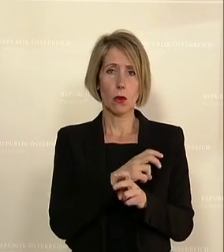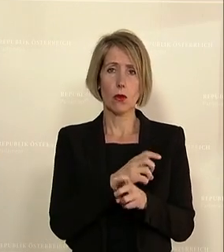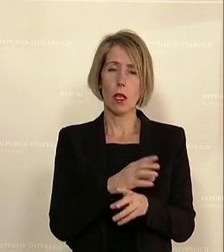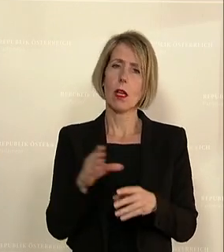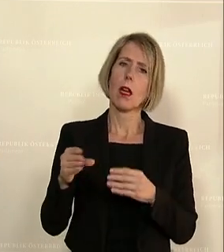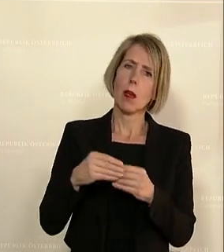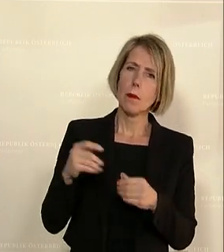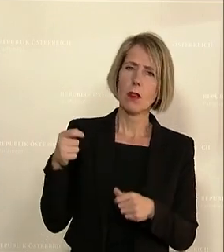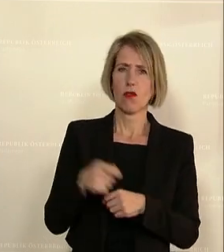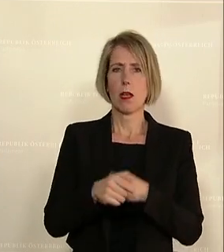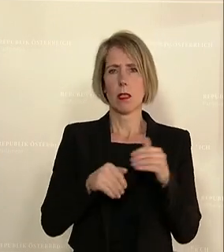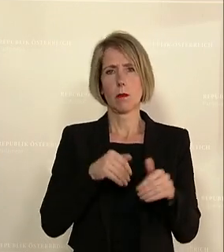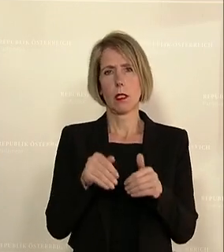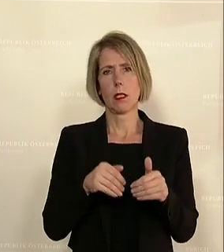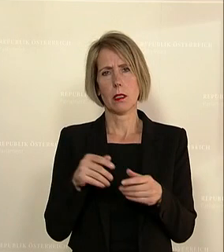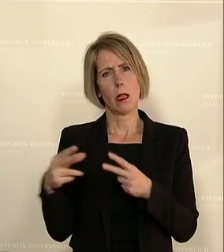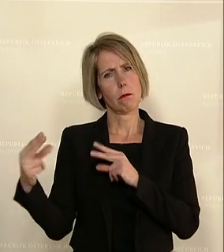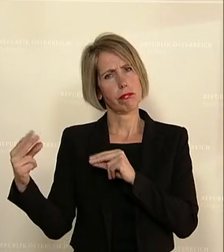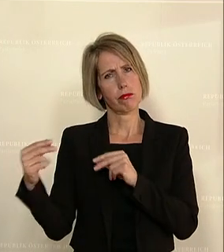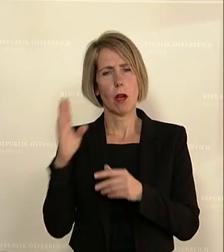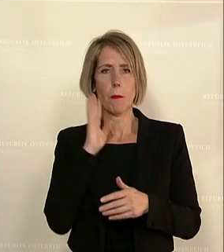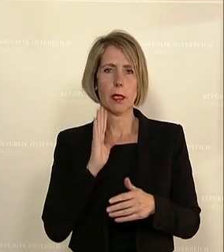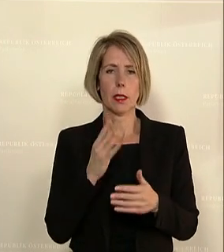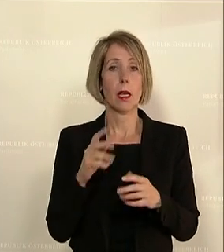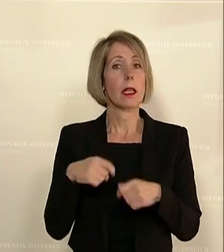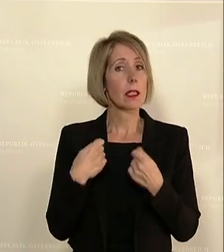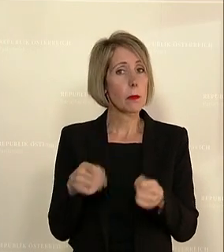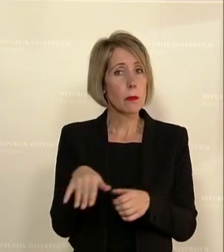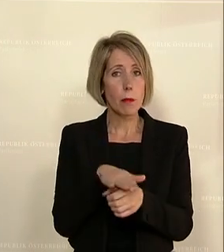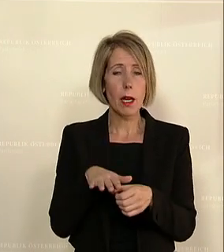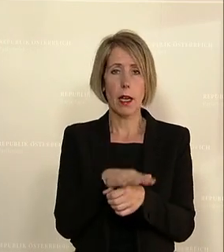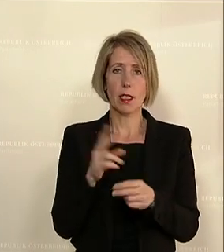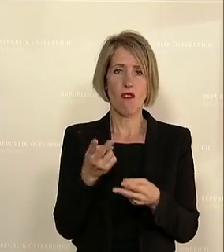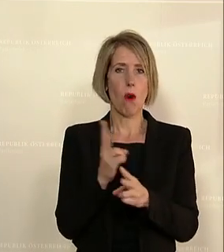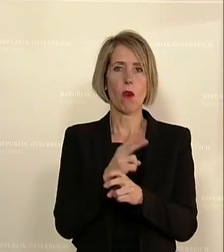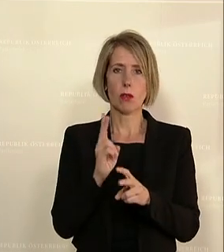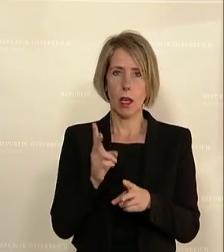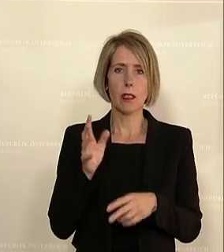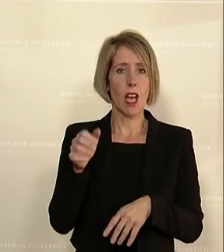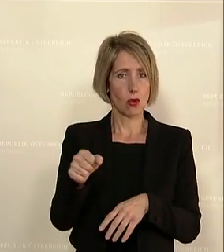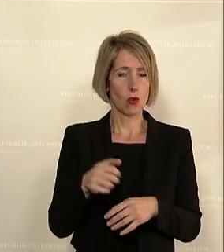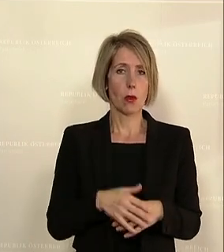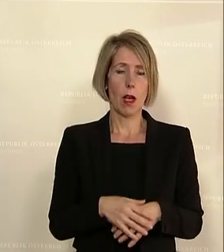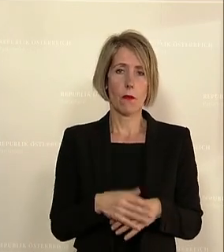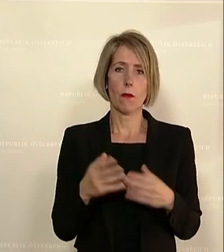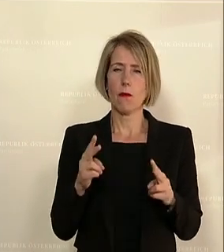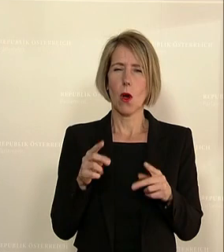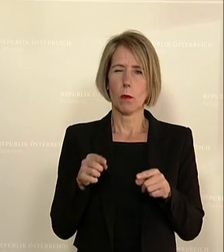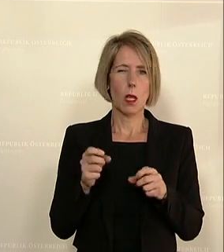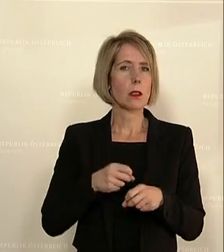zu sprechen, gibt es Bereiche, auf die wir zugreifen können? Weil ich glaube, es ist ganz klar, dass